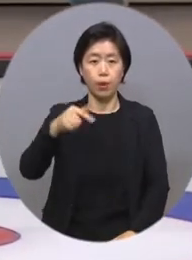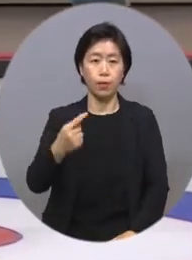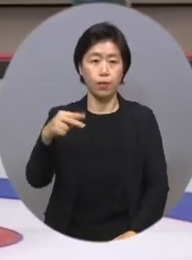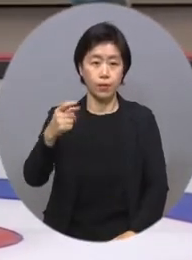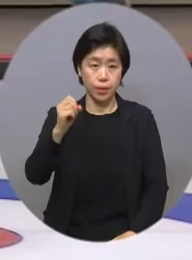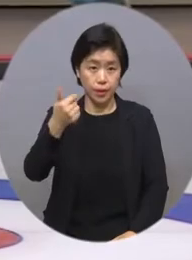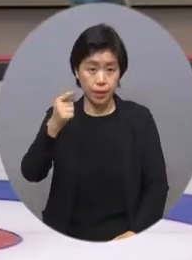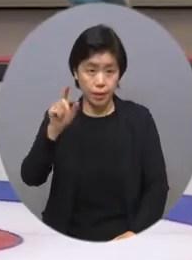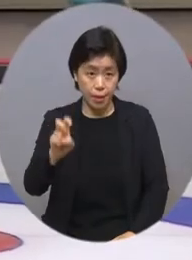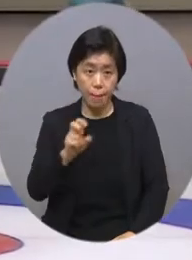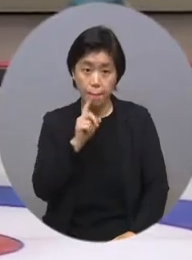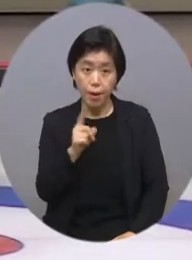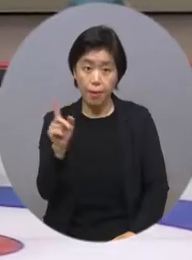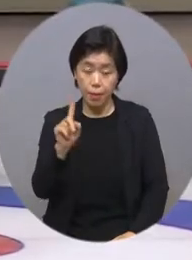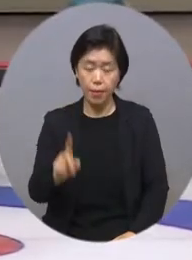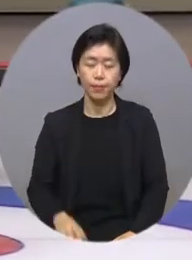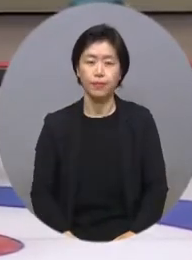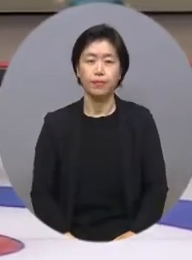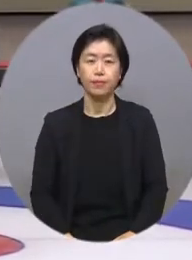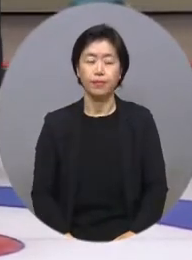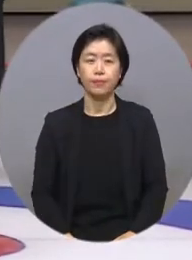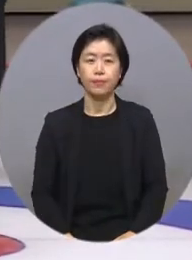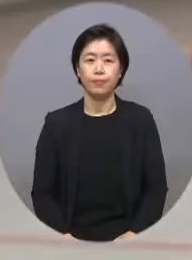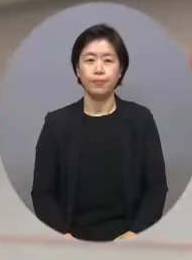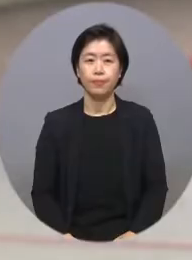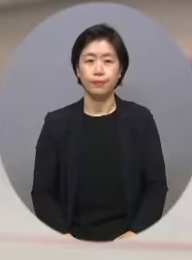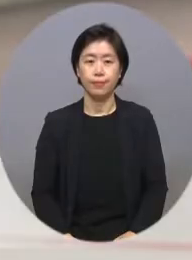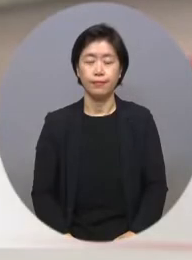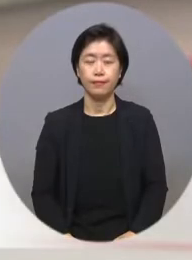첫 패럴림픽을 맞이한 소감을 전했습니다.